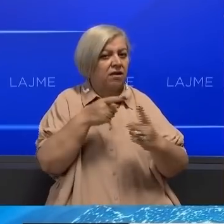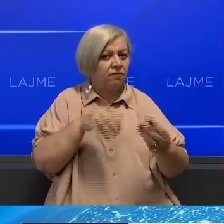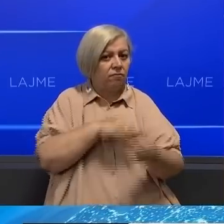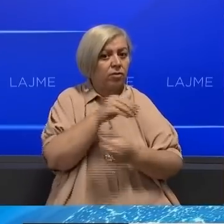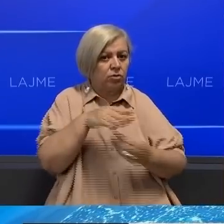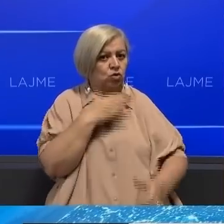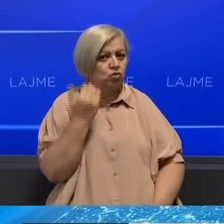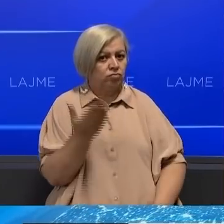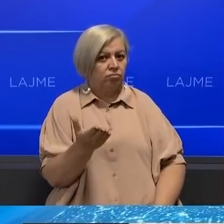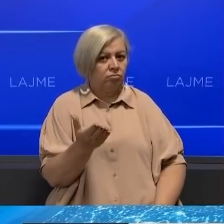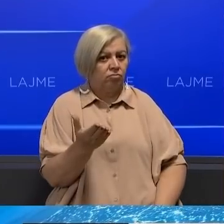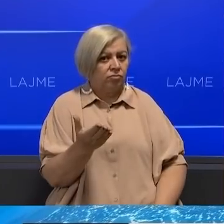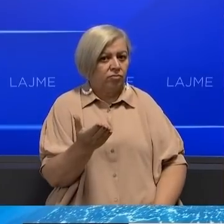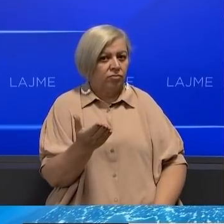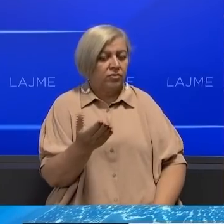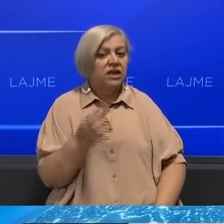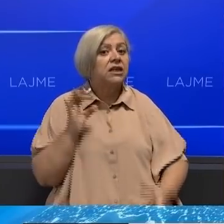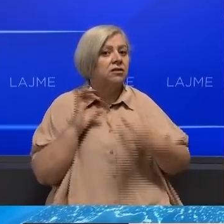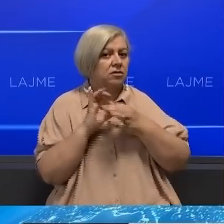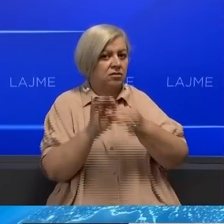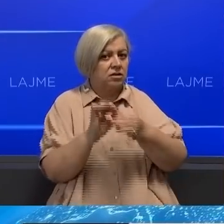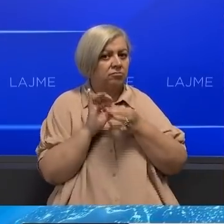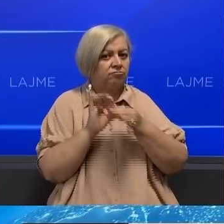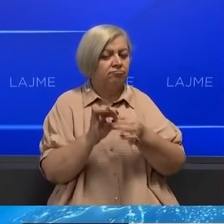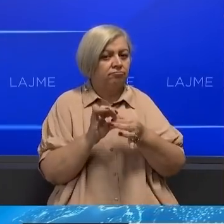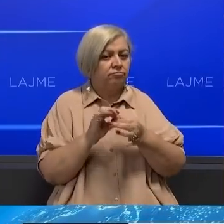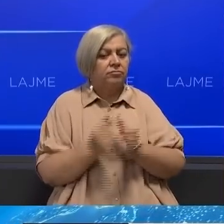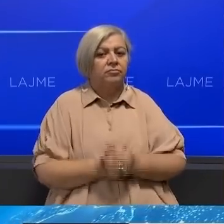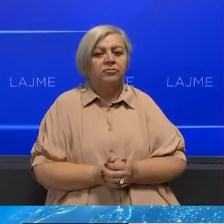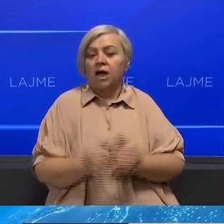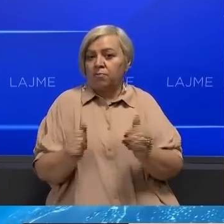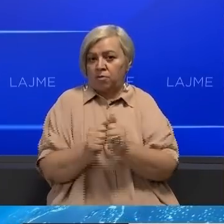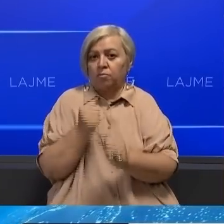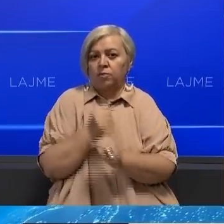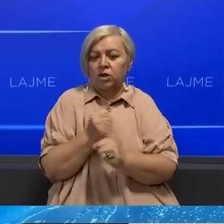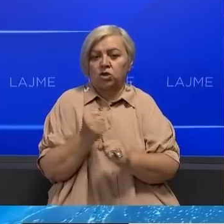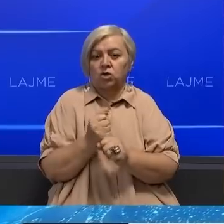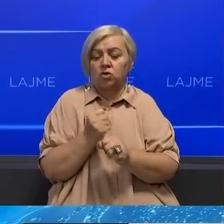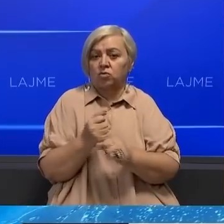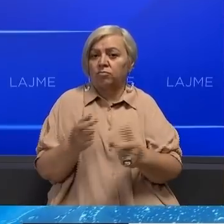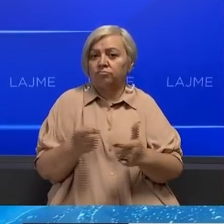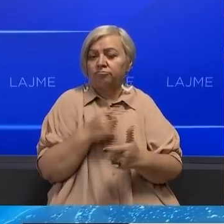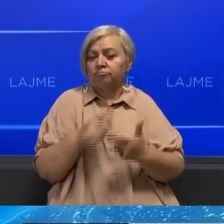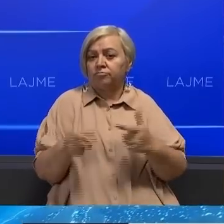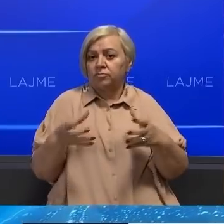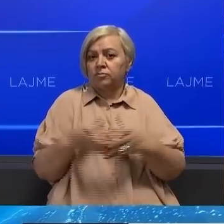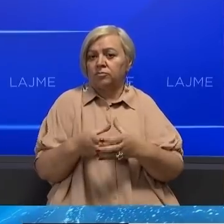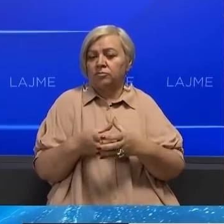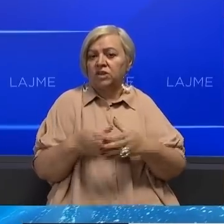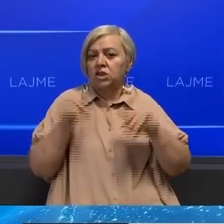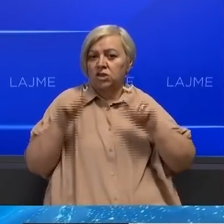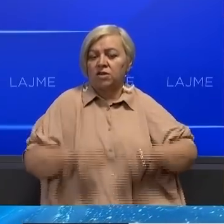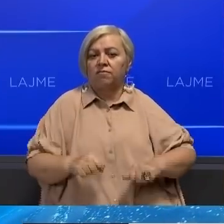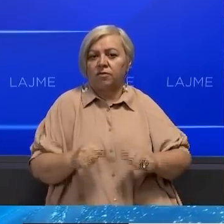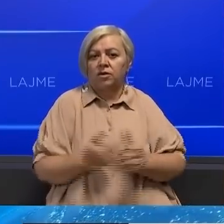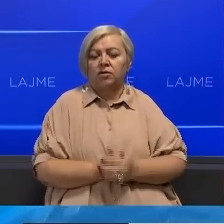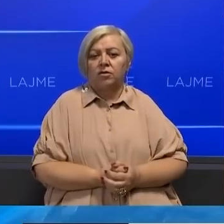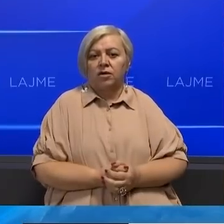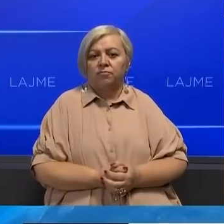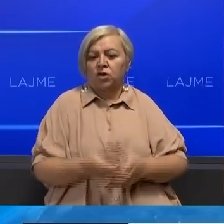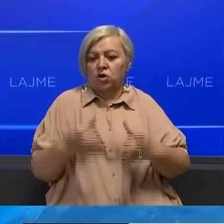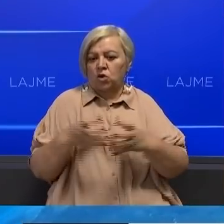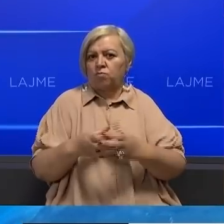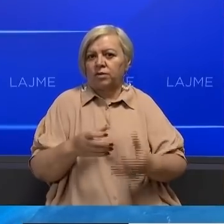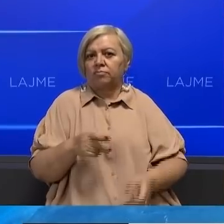të cilat kanë pasur lidhje të drejtë për drejta apo kanë bashkëpunuar me këto grupe të cilat qeveria i vlerëson si grupe